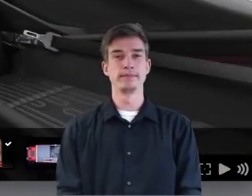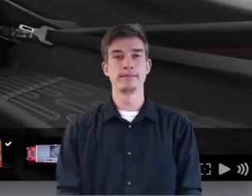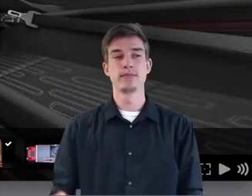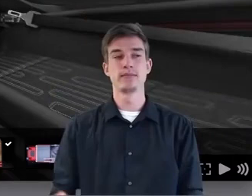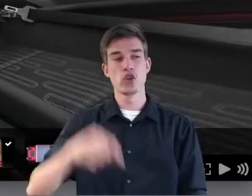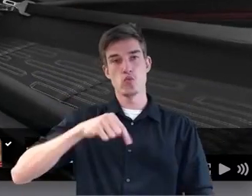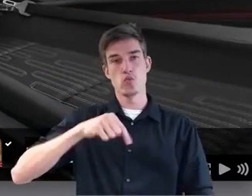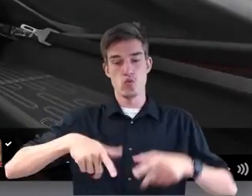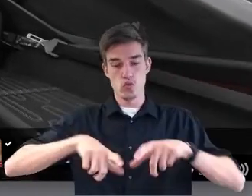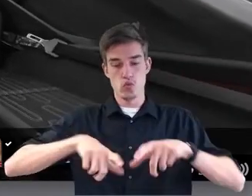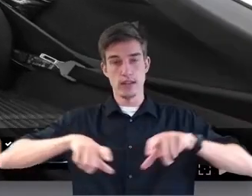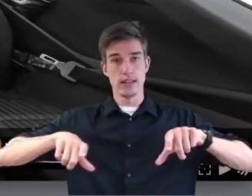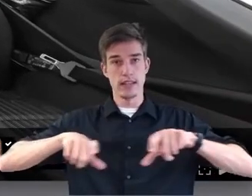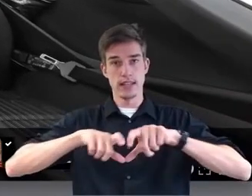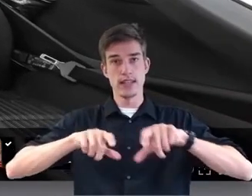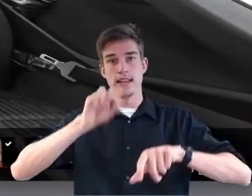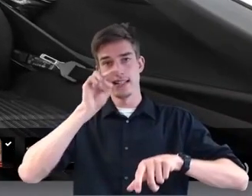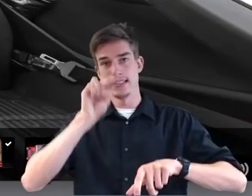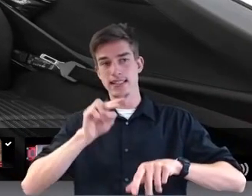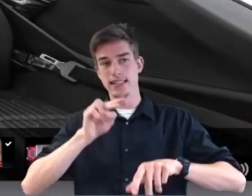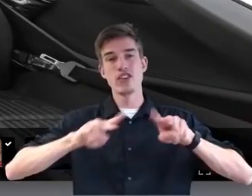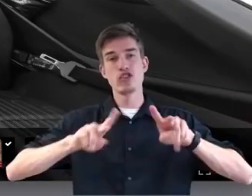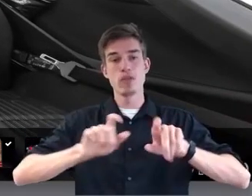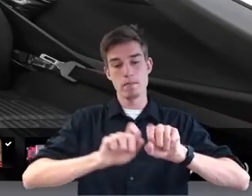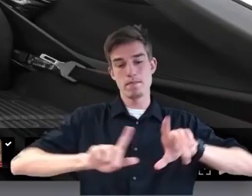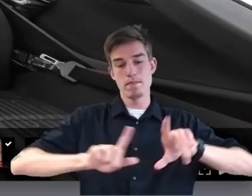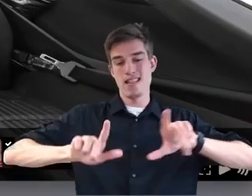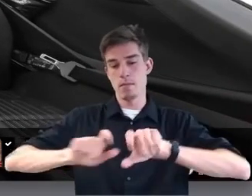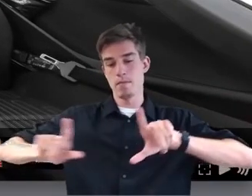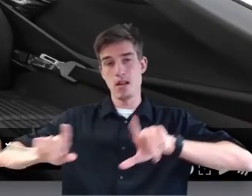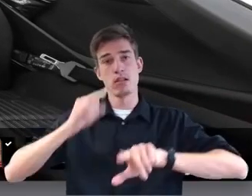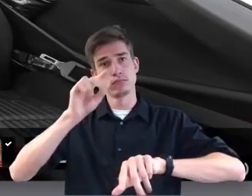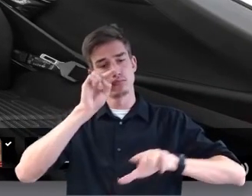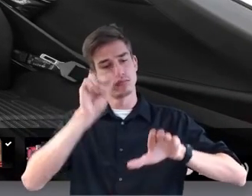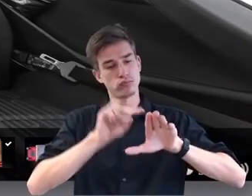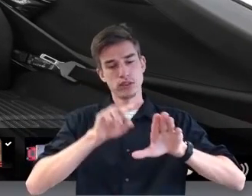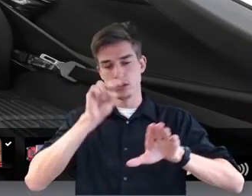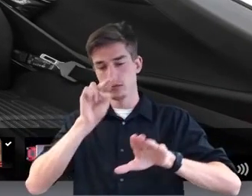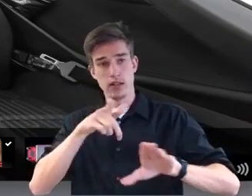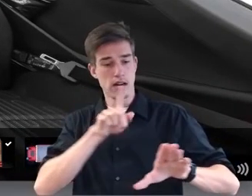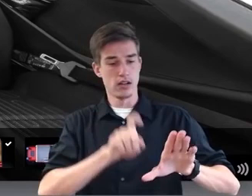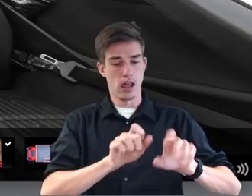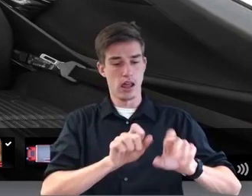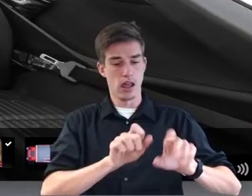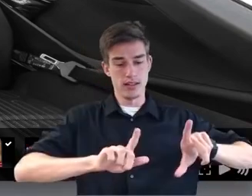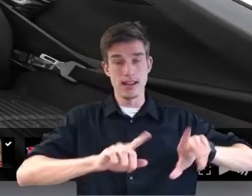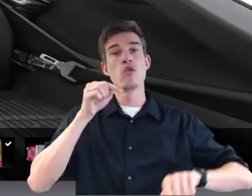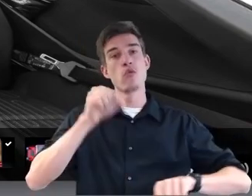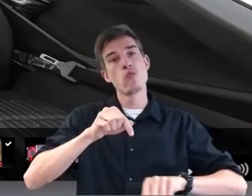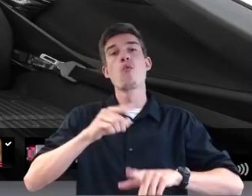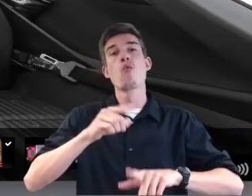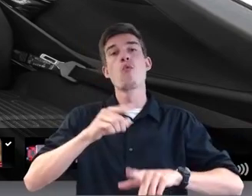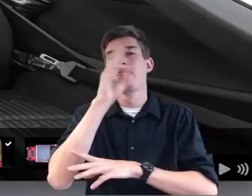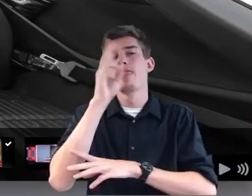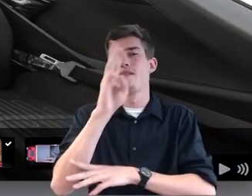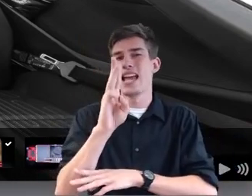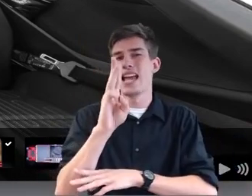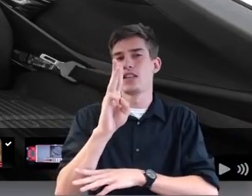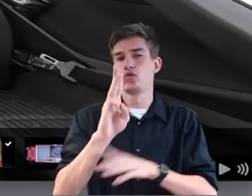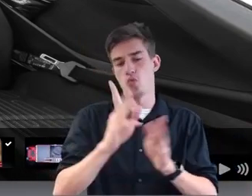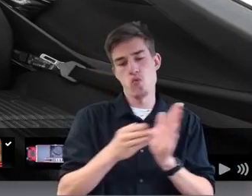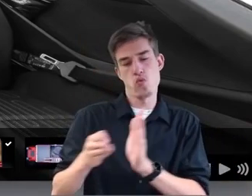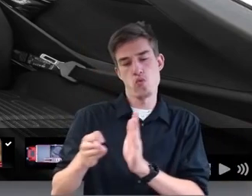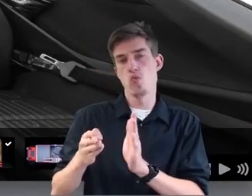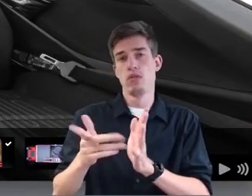Unten sieht man diese Bilder im Grunde genommen, was man alles anklicken kann. Genau. Unten ist die Navigationsleiste und wir befinden